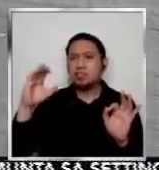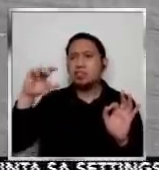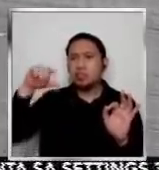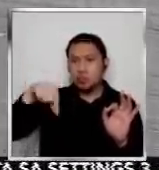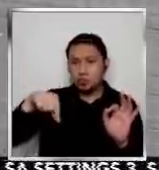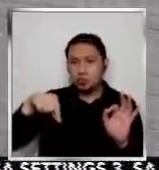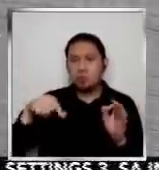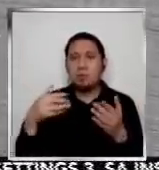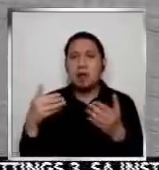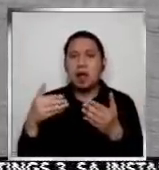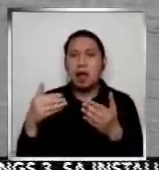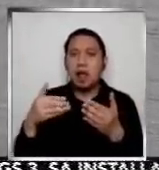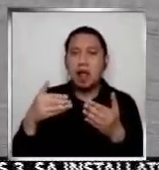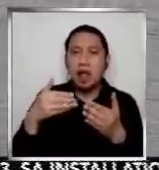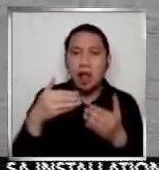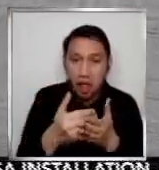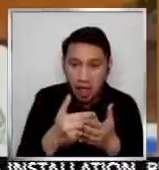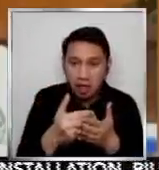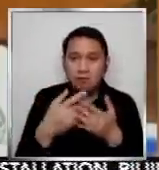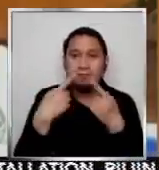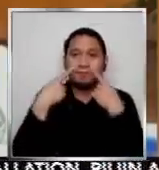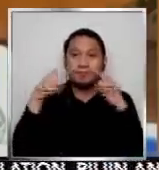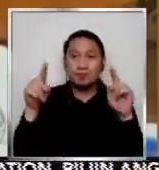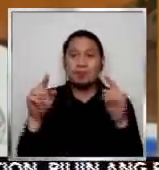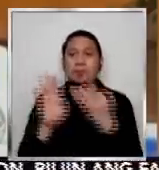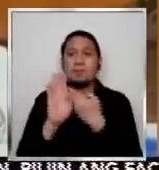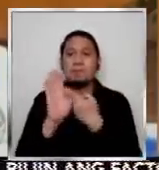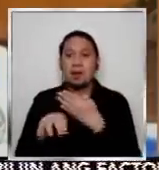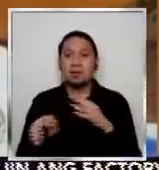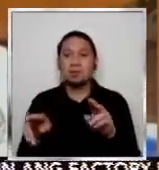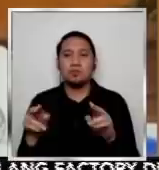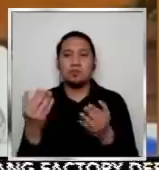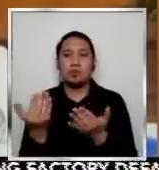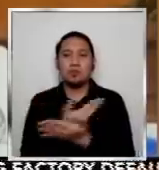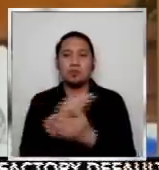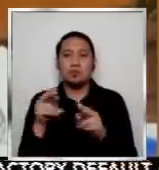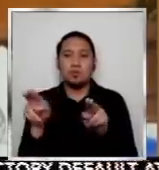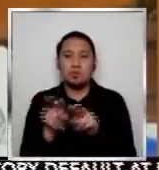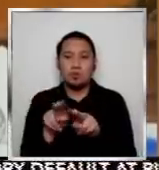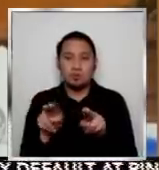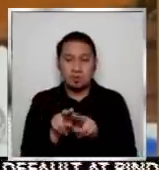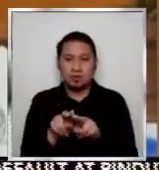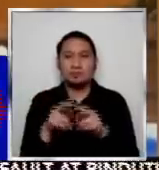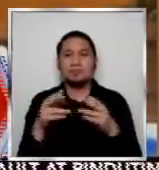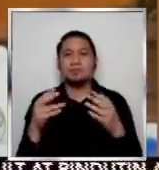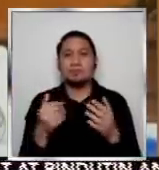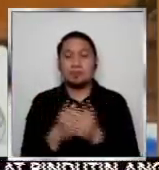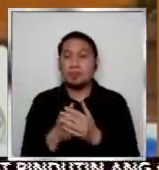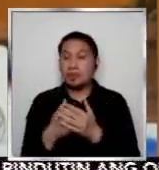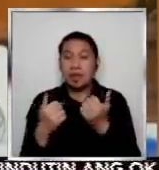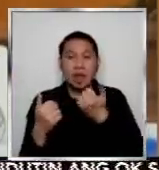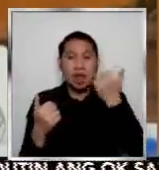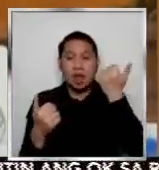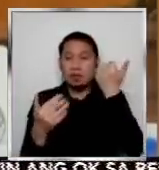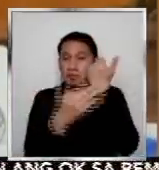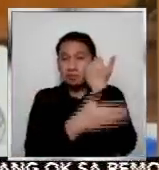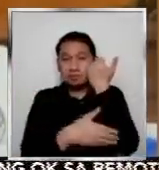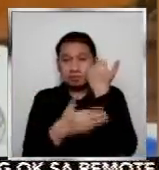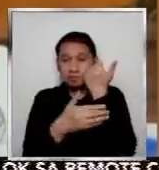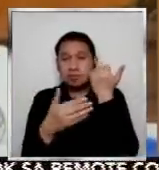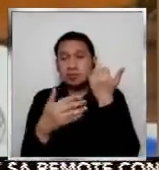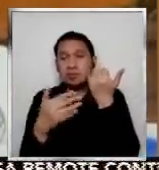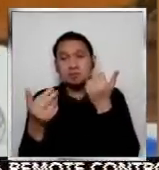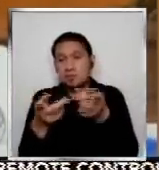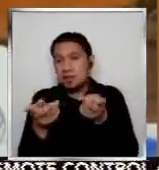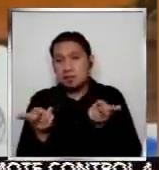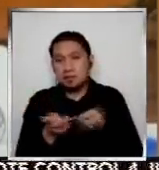na ang mga lugar na ito sa new normal. The rest of the country will be placed under Modified General Community